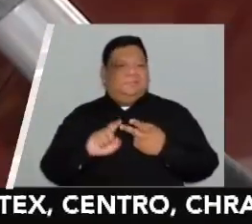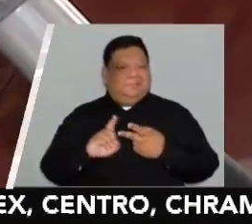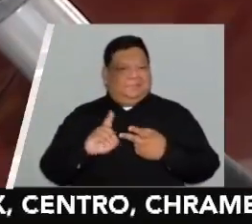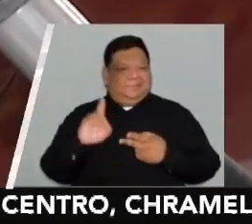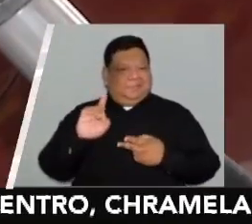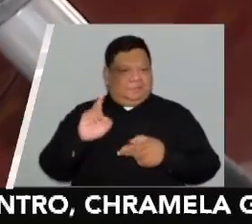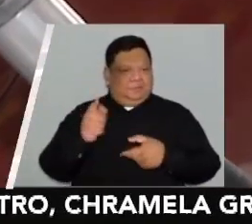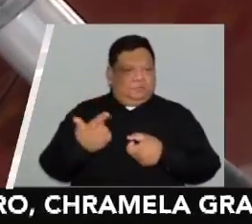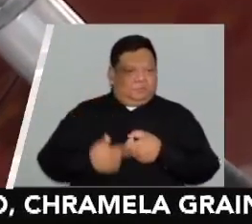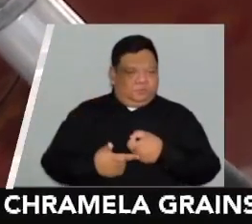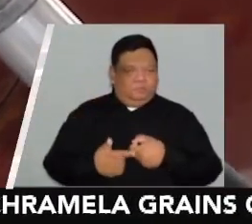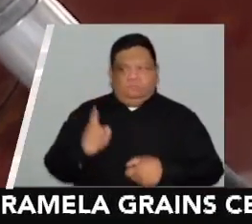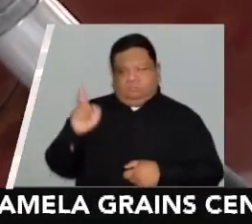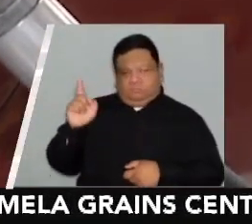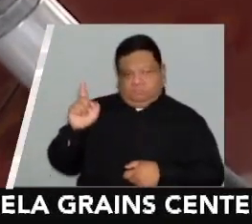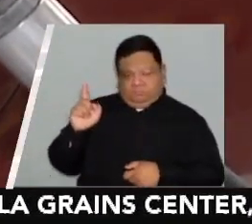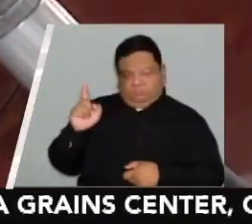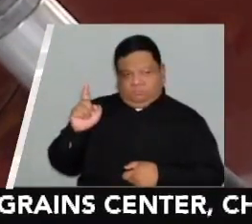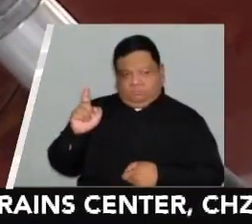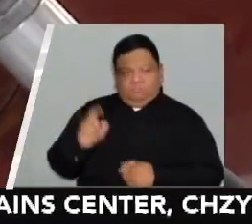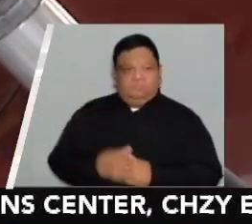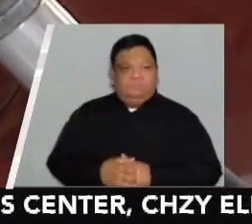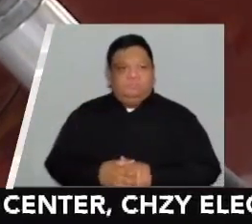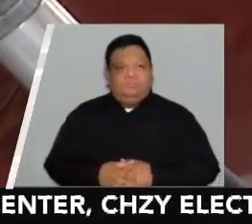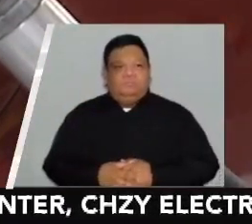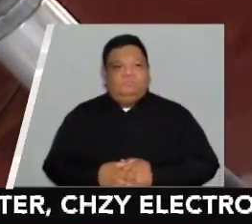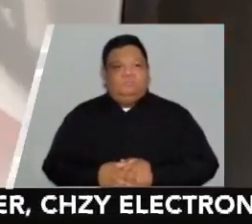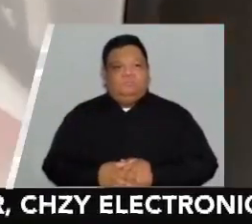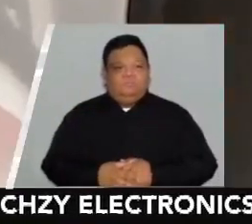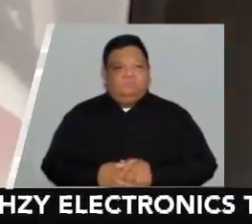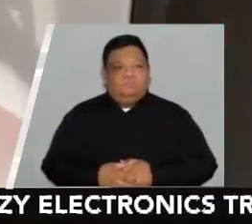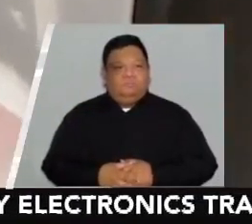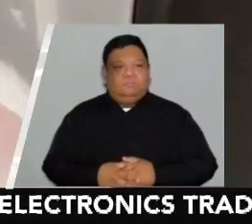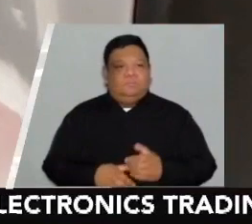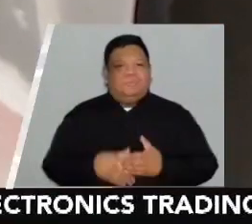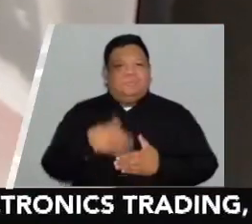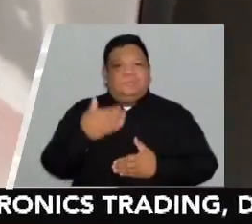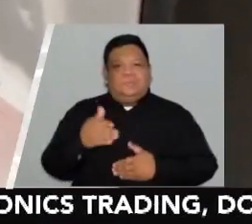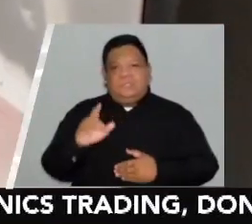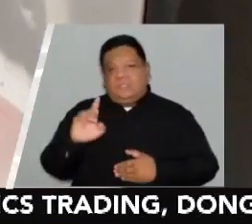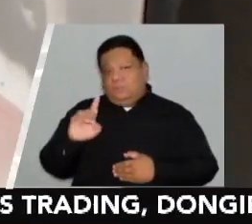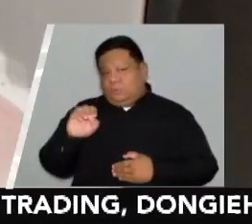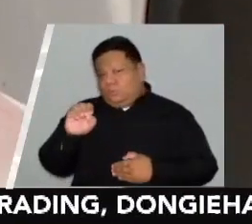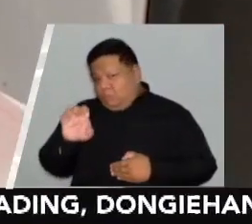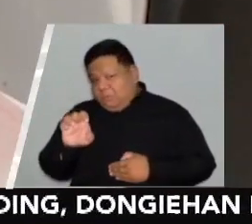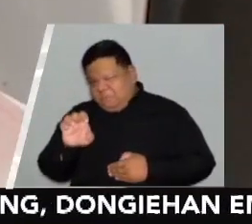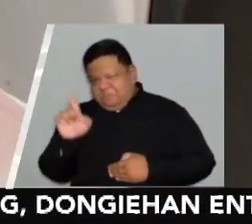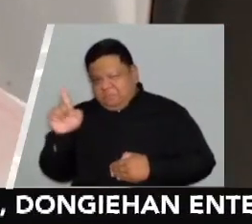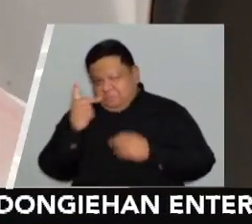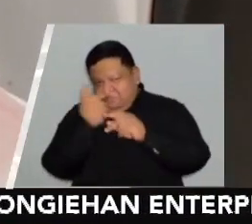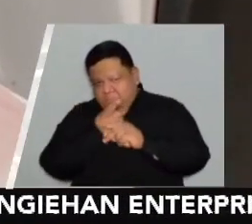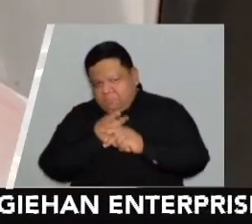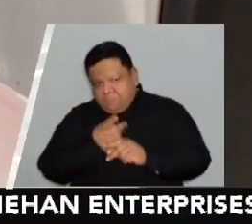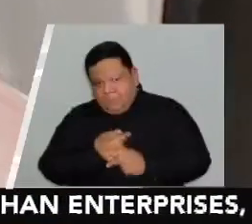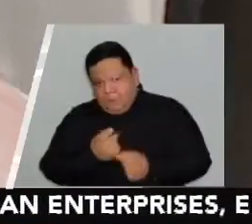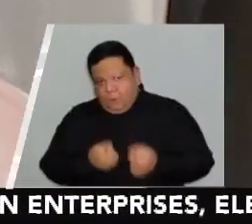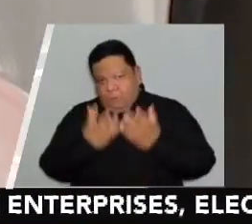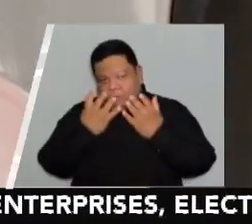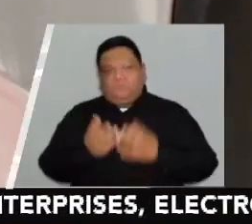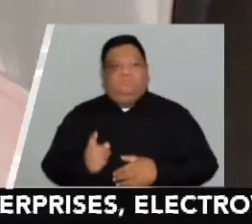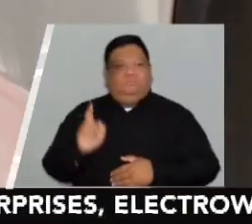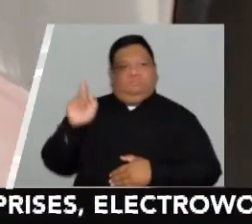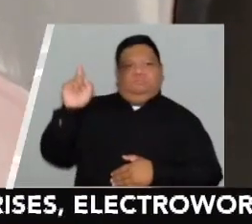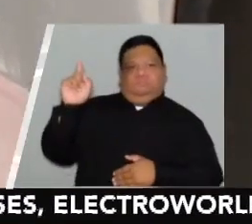ang posibleng tapya sa diesel. Ayon naman sa Department of Energy, posibleng hanggang 2 pesos and 25 centavos ang bawas sa kada litro ng